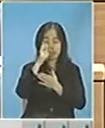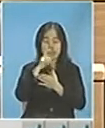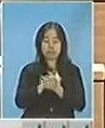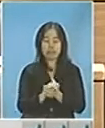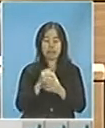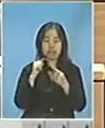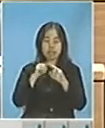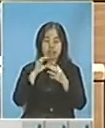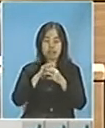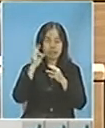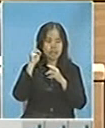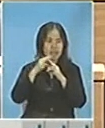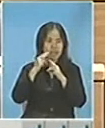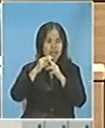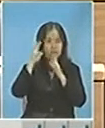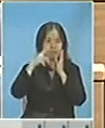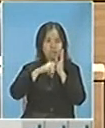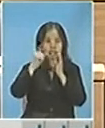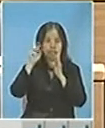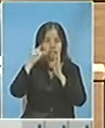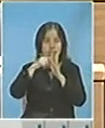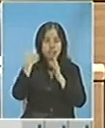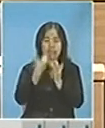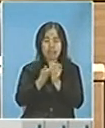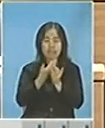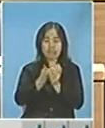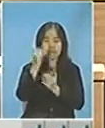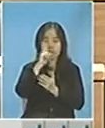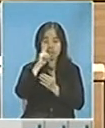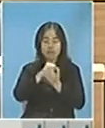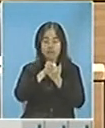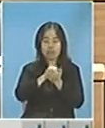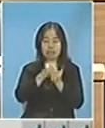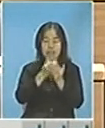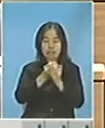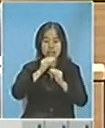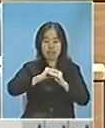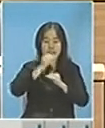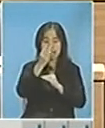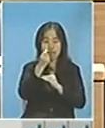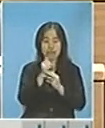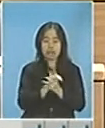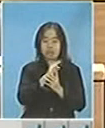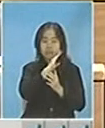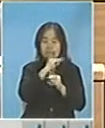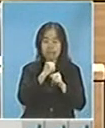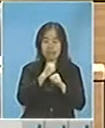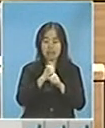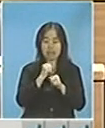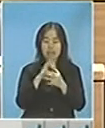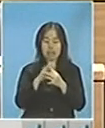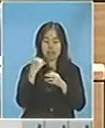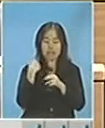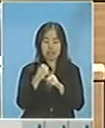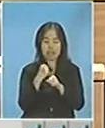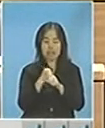ถึงอย่างที่ท่านวัชระเพชรทองได้พูดไว้ก็คือแล้วค่าบริการการอบรมต่างๆมันจะมากน้อยขนาดไหนครับถ้าหากว่าจัดการเล่าเรียนการอบร